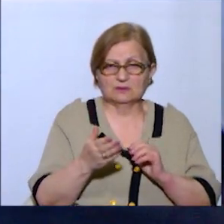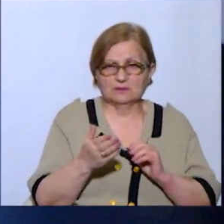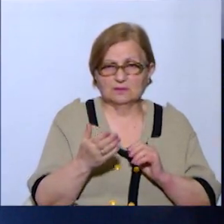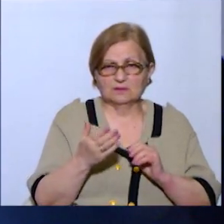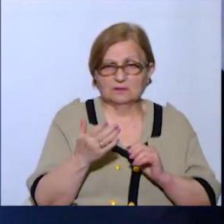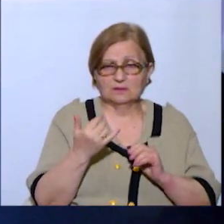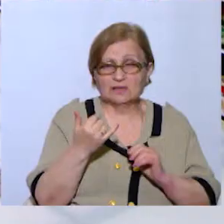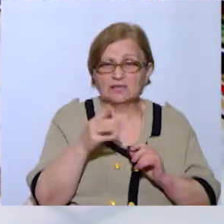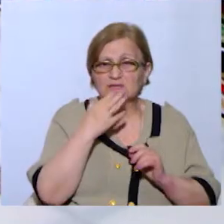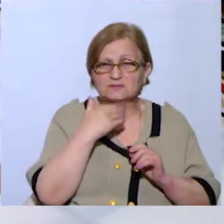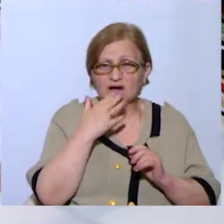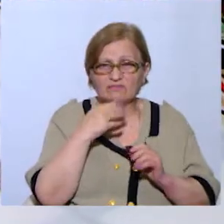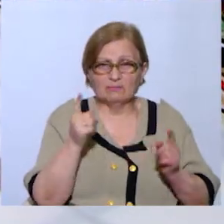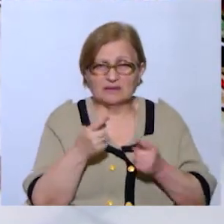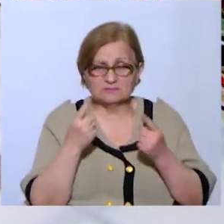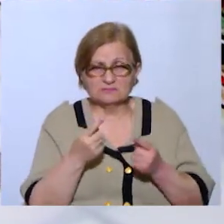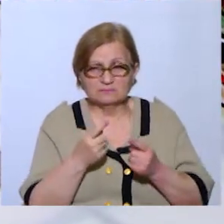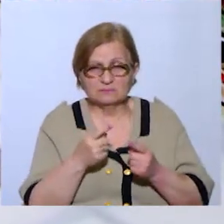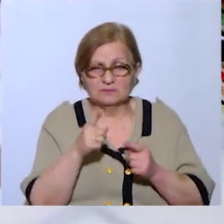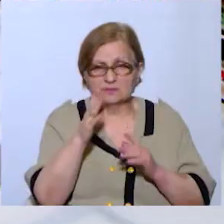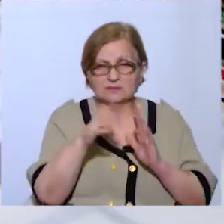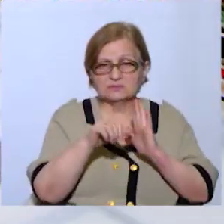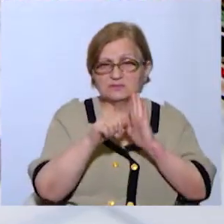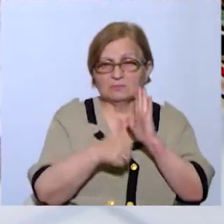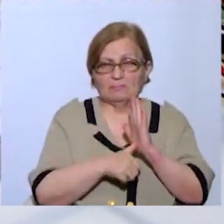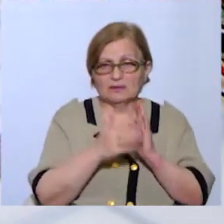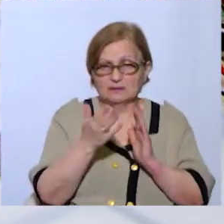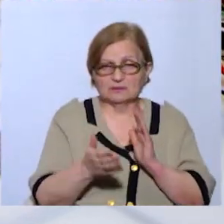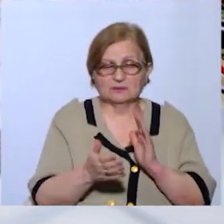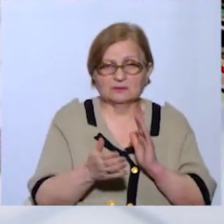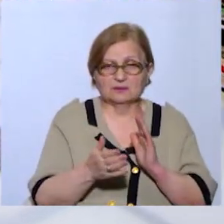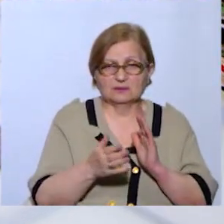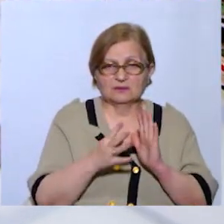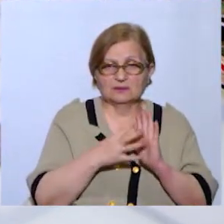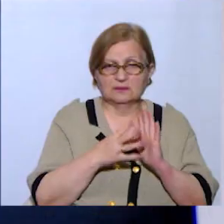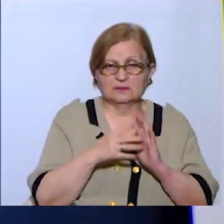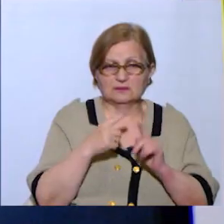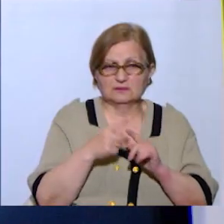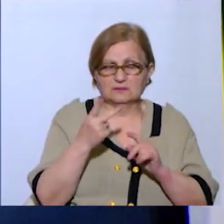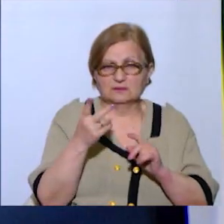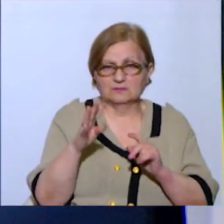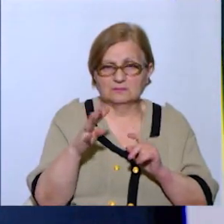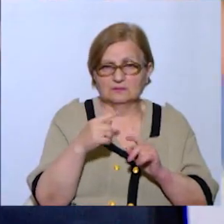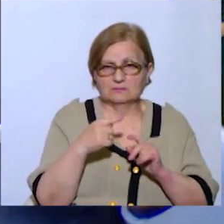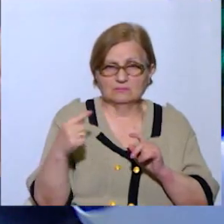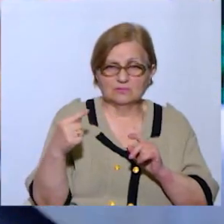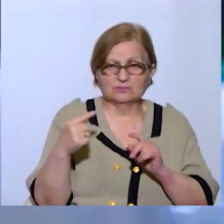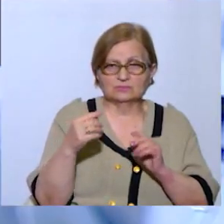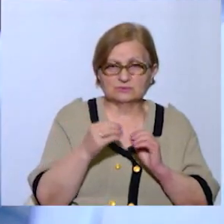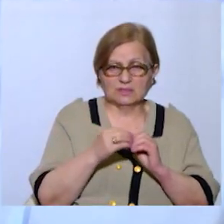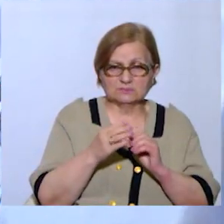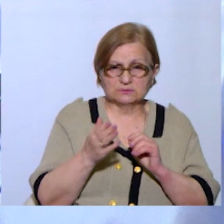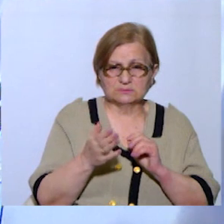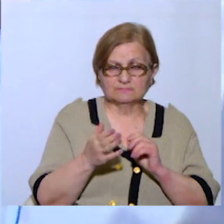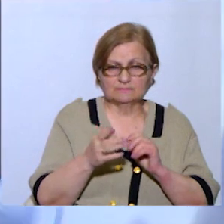ახლა ცოტა გავამარტივოთ ეს, ეს იქნება 16-დი, 9 პლუს 24 მინუს 10,